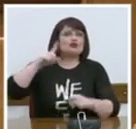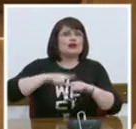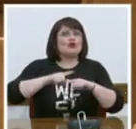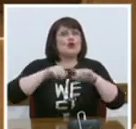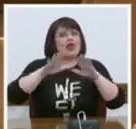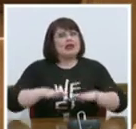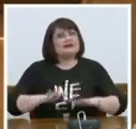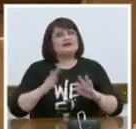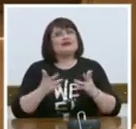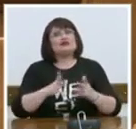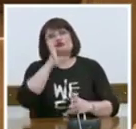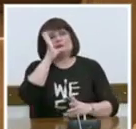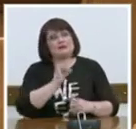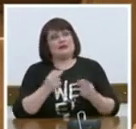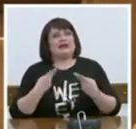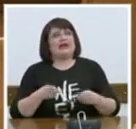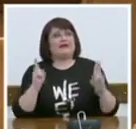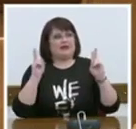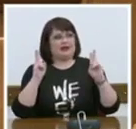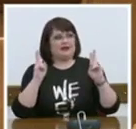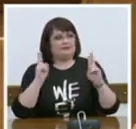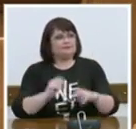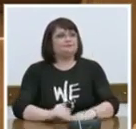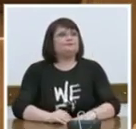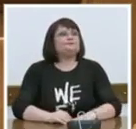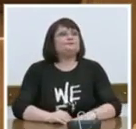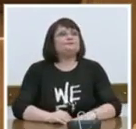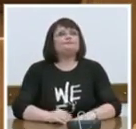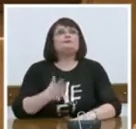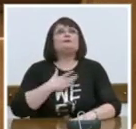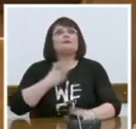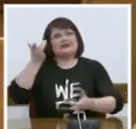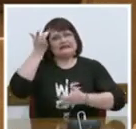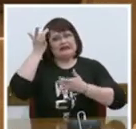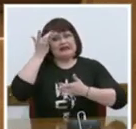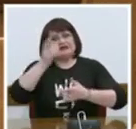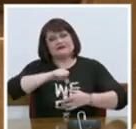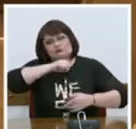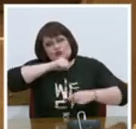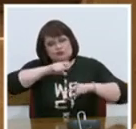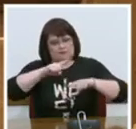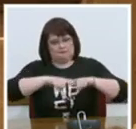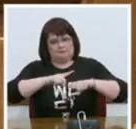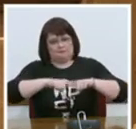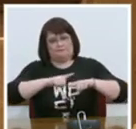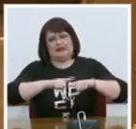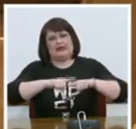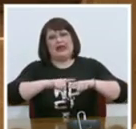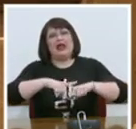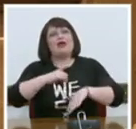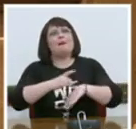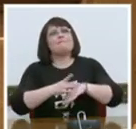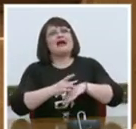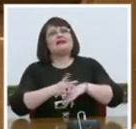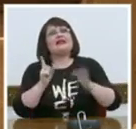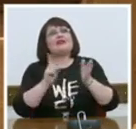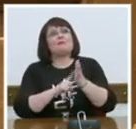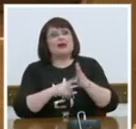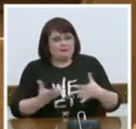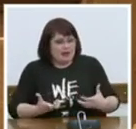η πραγματική ελευθεριά. Η πατριωτική συνείδηση πρέπει και πάλι να αναζωπηρωθεί στις καρδιές των